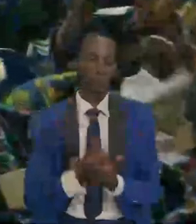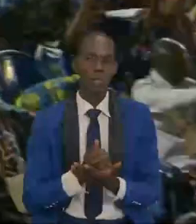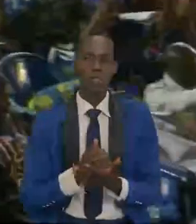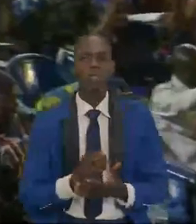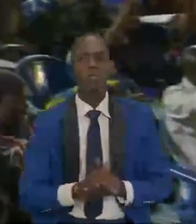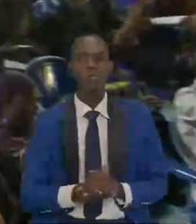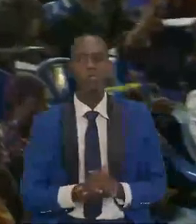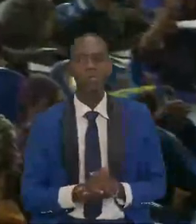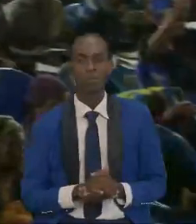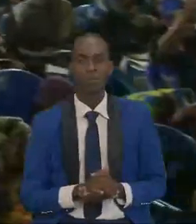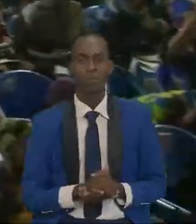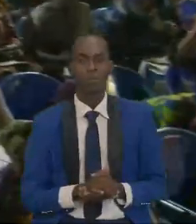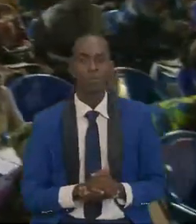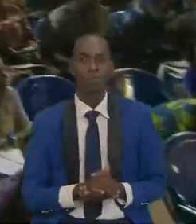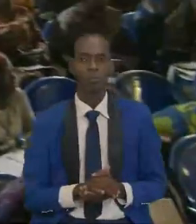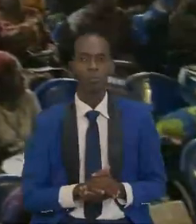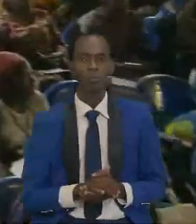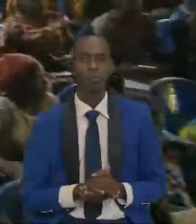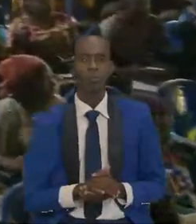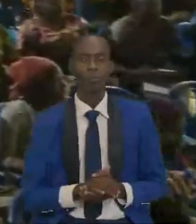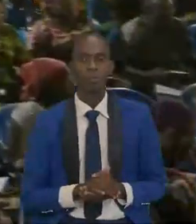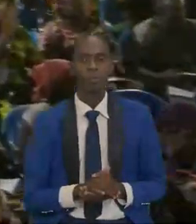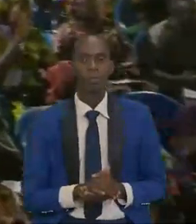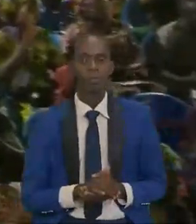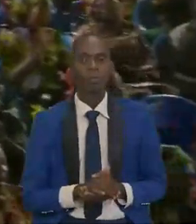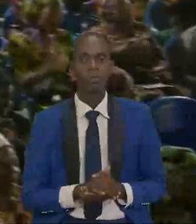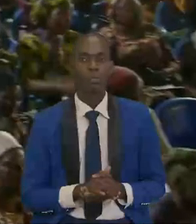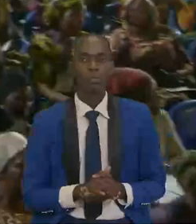Que tout le monde dise Amen.